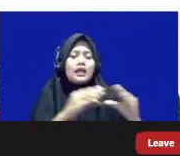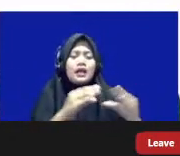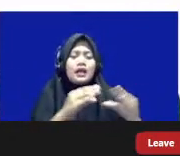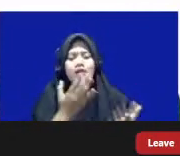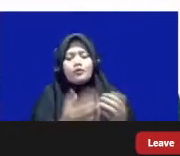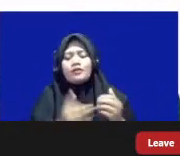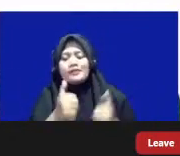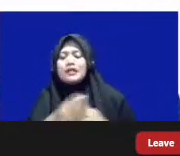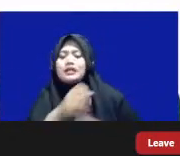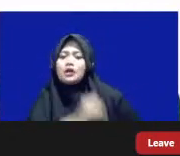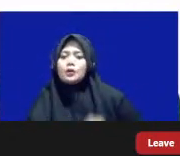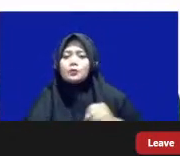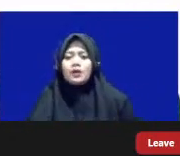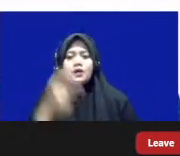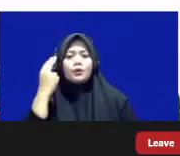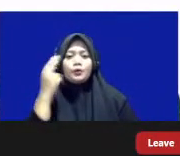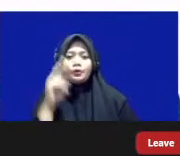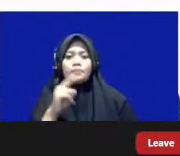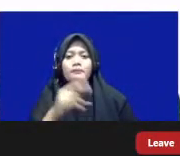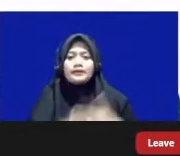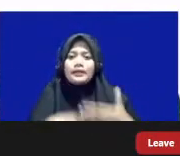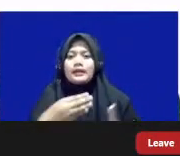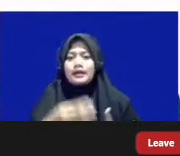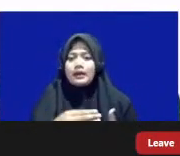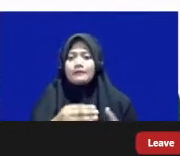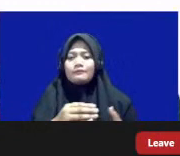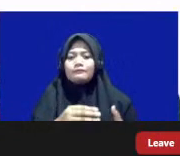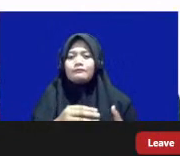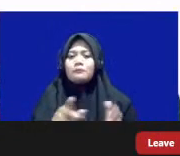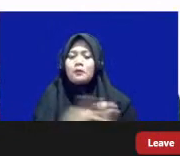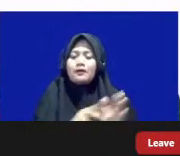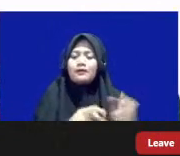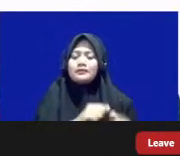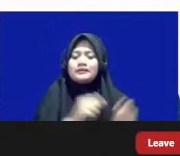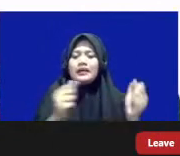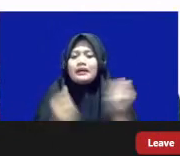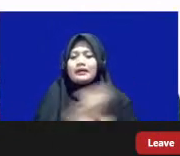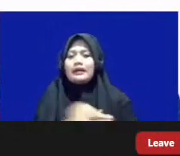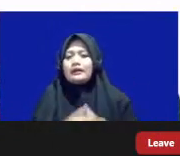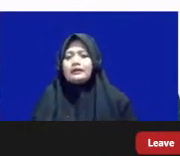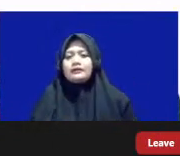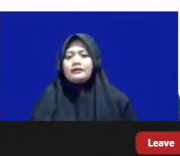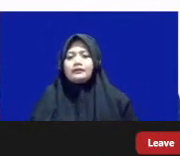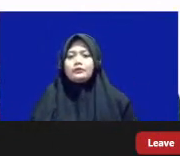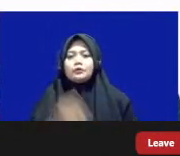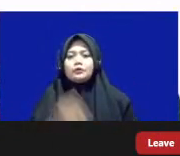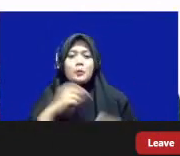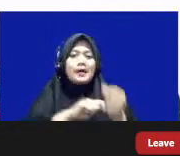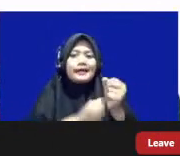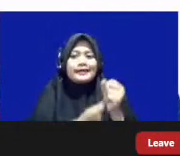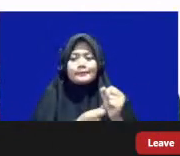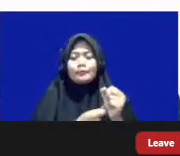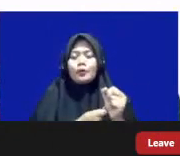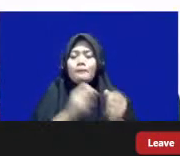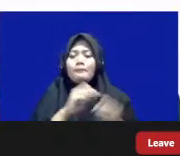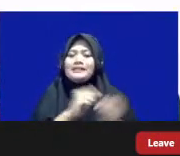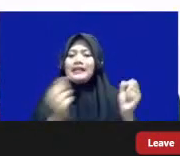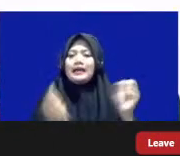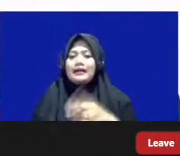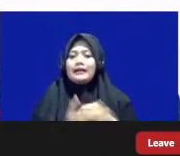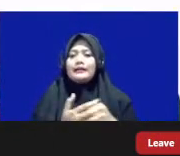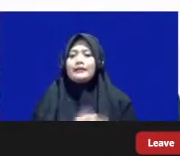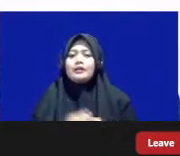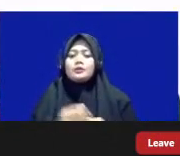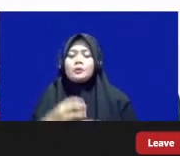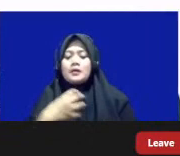lakukan untuk melaksanakan bencana pada masa awal respon terhadap bencana. Sehingga dengan situasi seperti